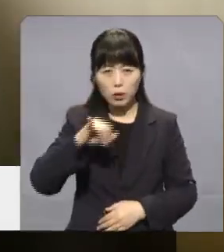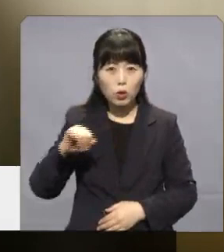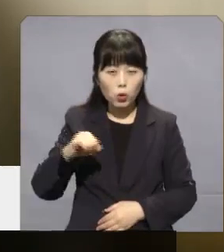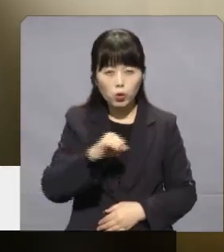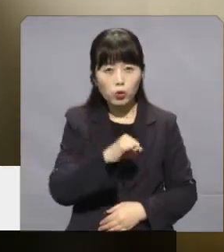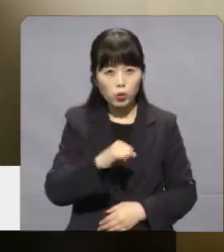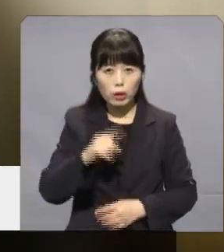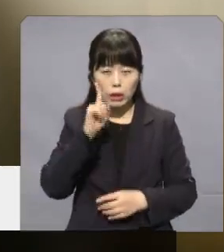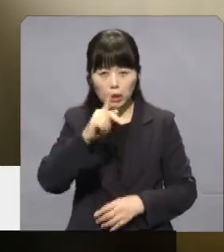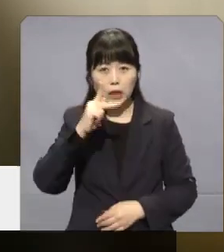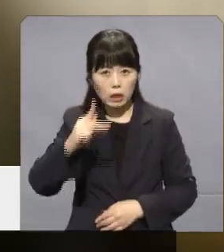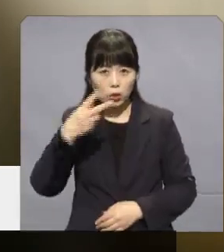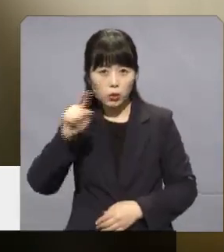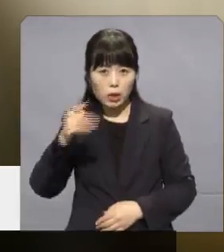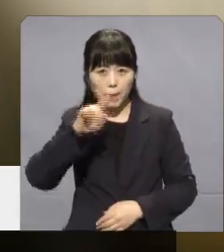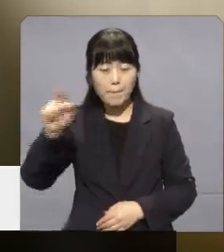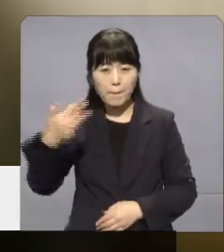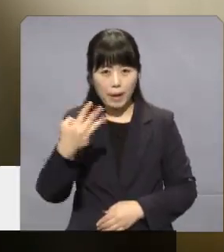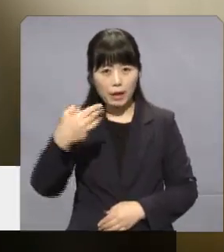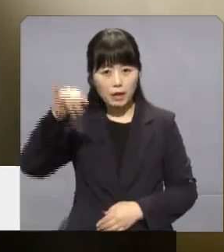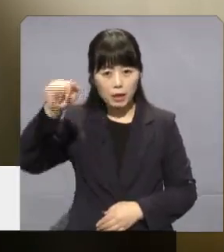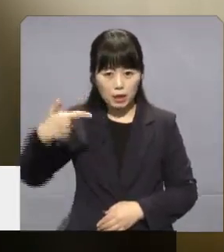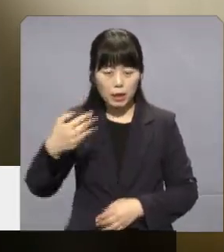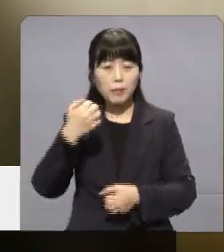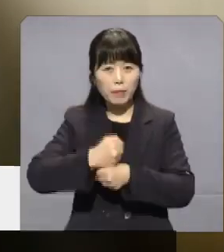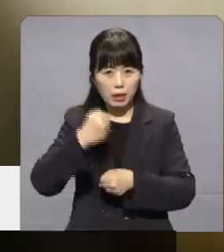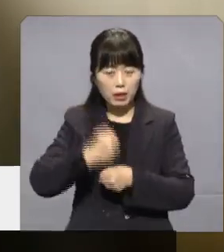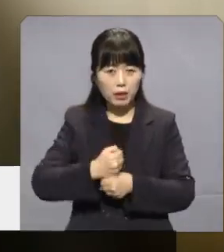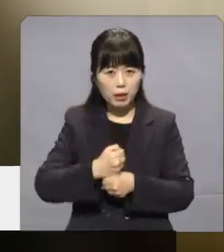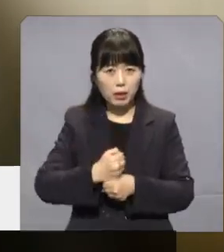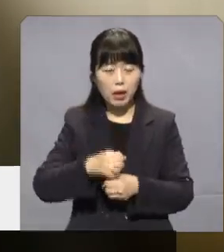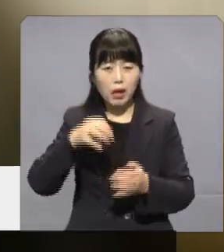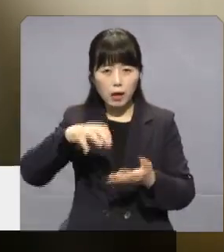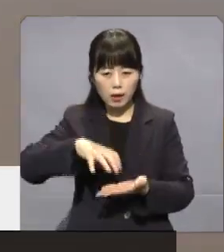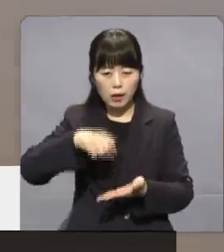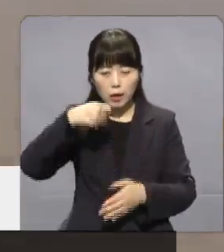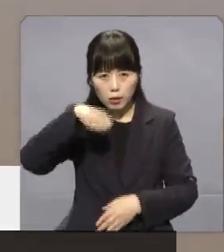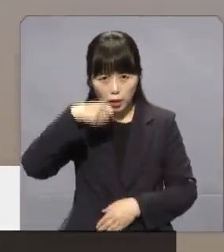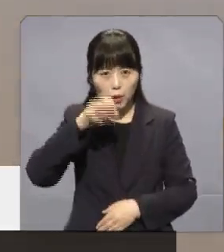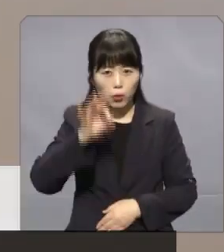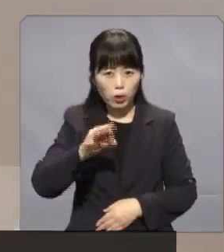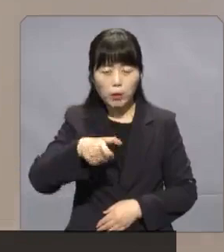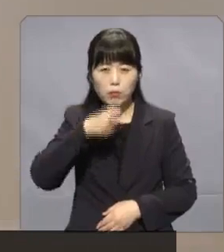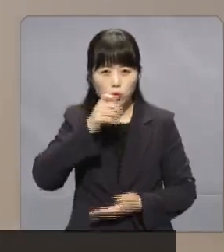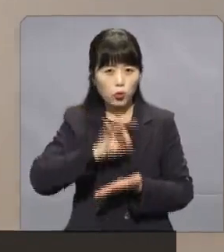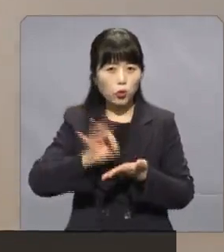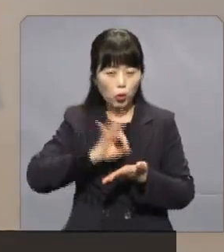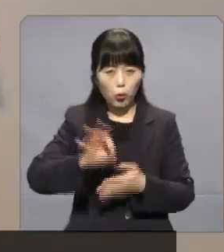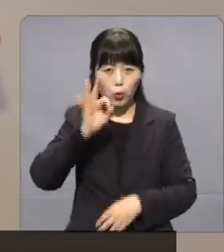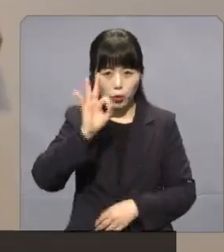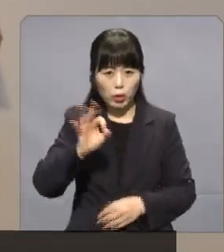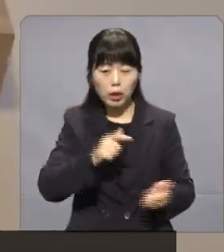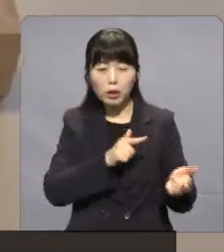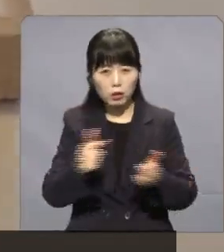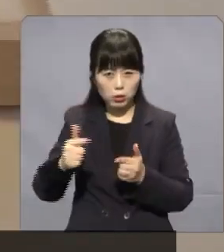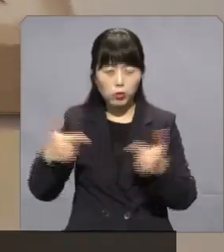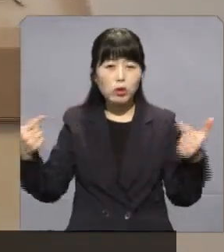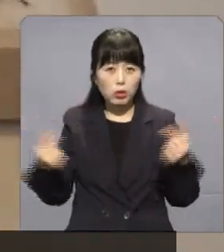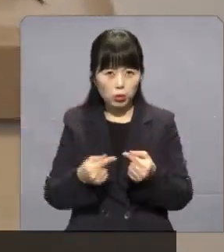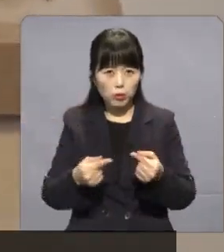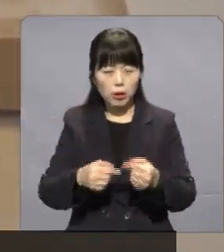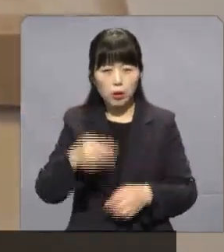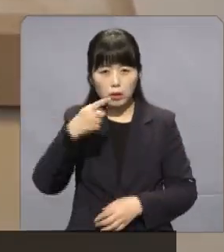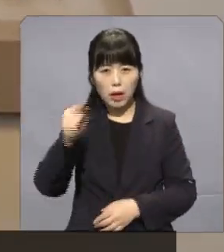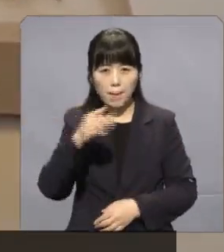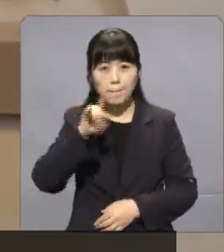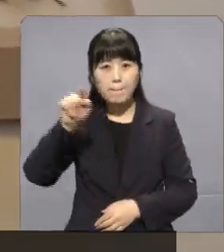곤충은 1kg의 단백질을 생산하기 위한 사료량, 물 소비량, 이산화탄소 배출량이 적으며